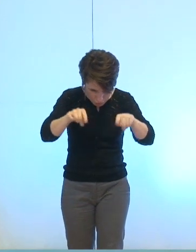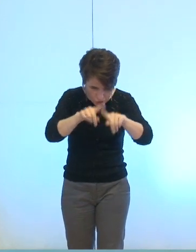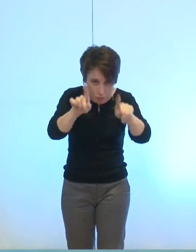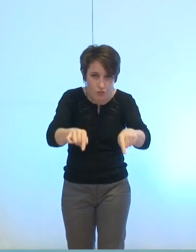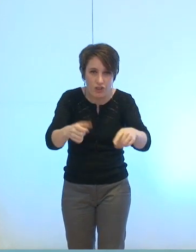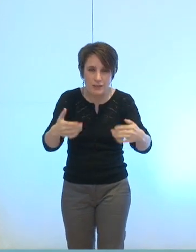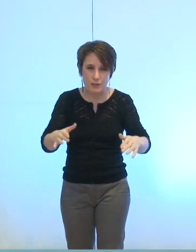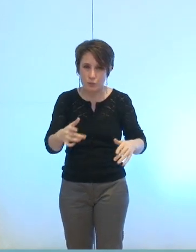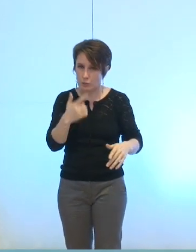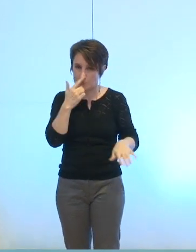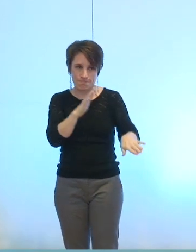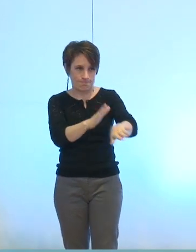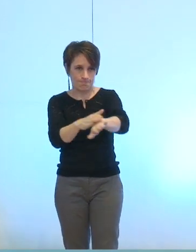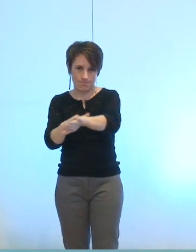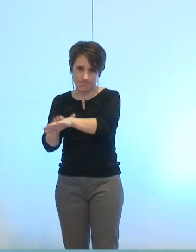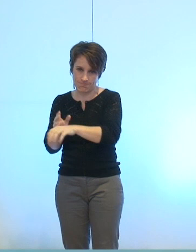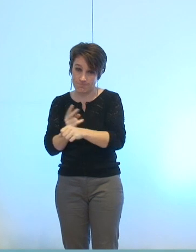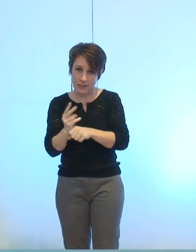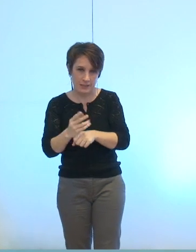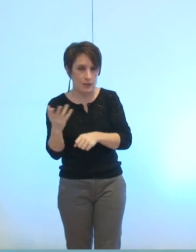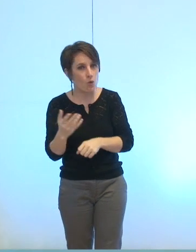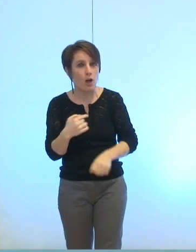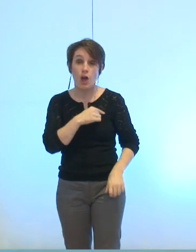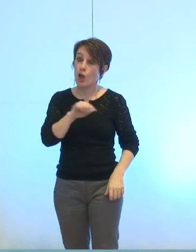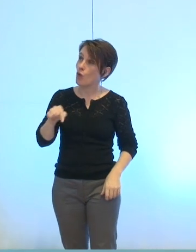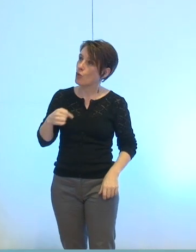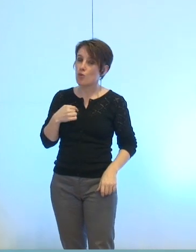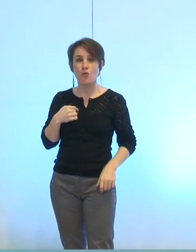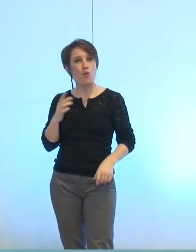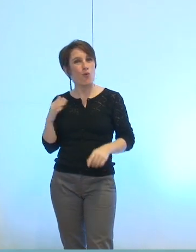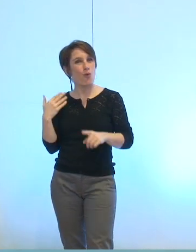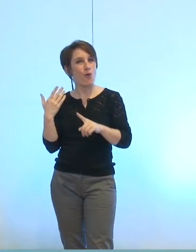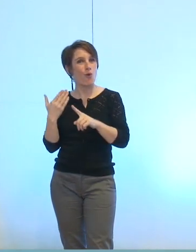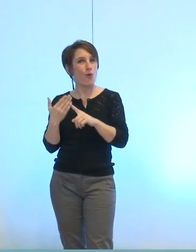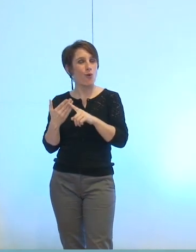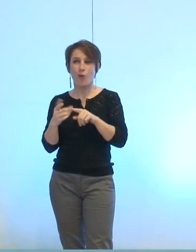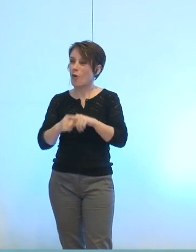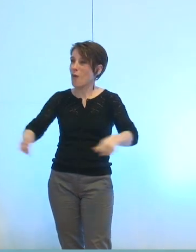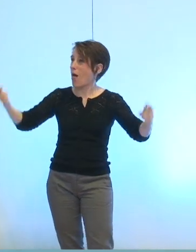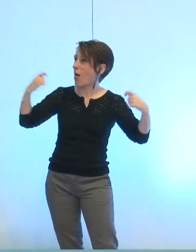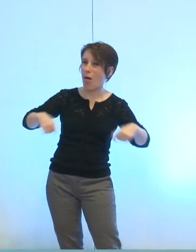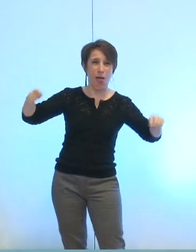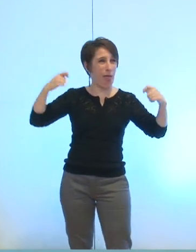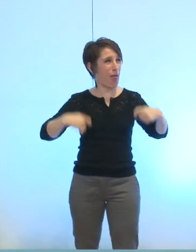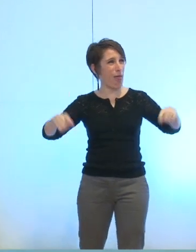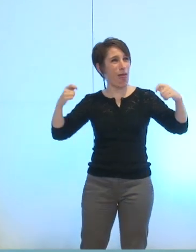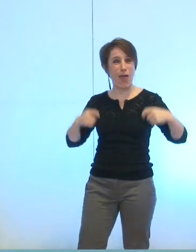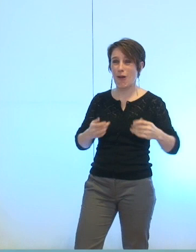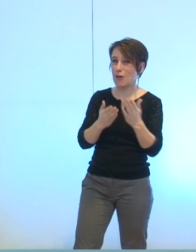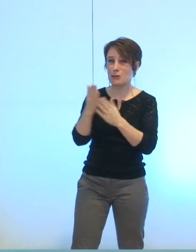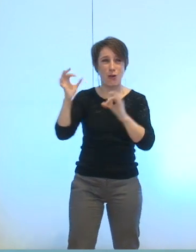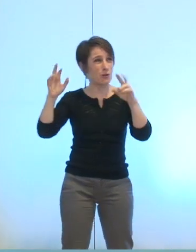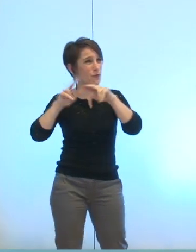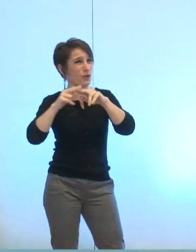comporte un risque celui de laisser penser que nous avons dépensé sans compter et sans donner du sens à nos actions vous pouvez le